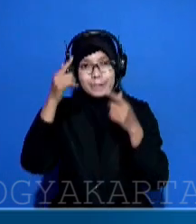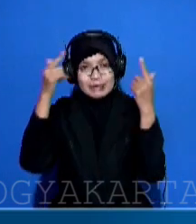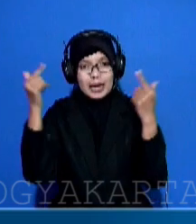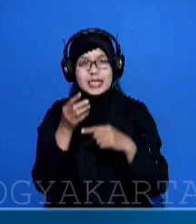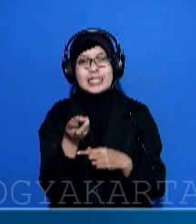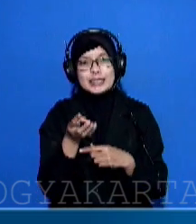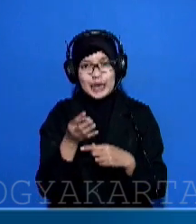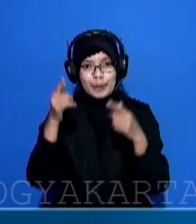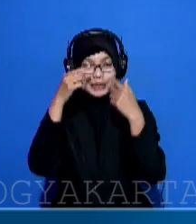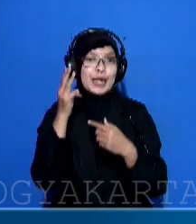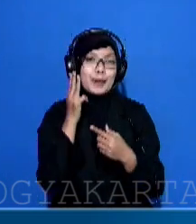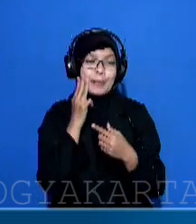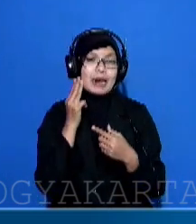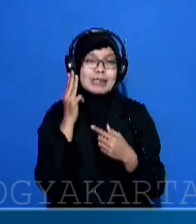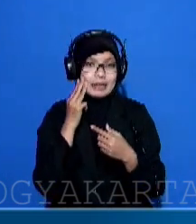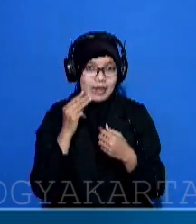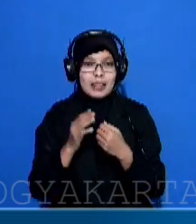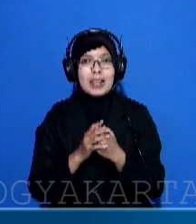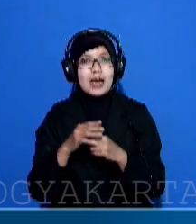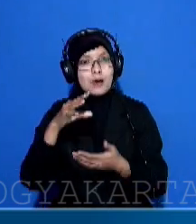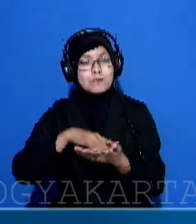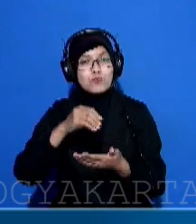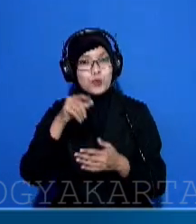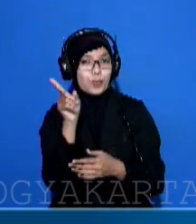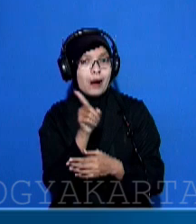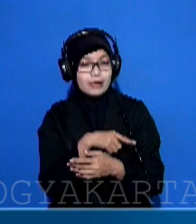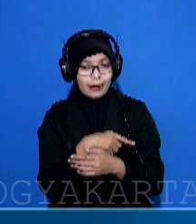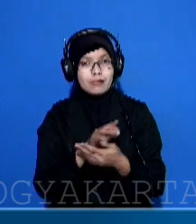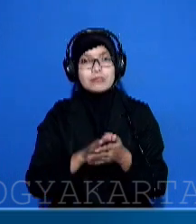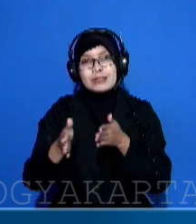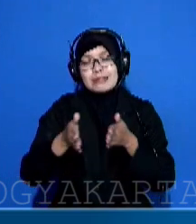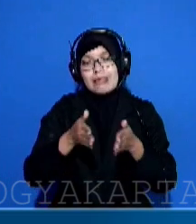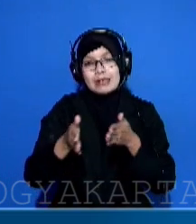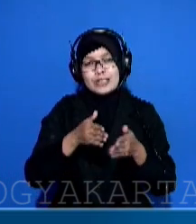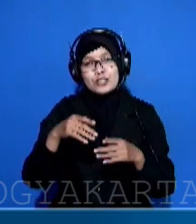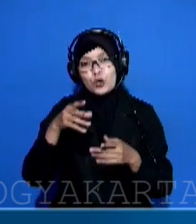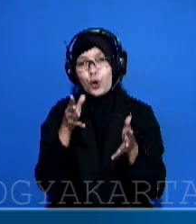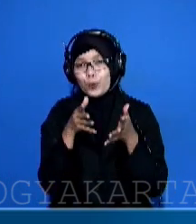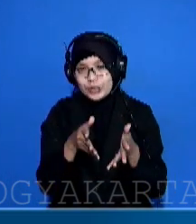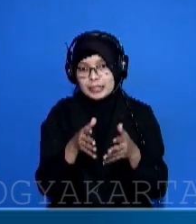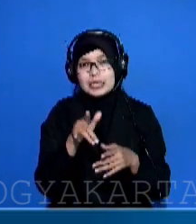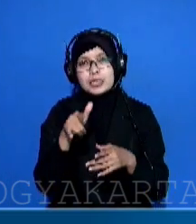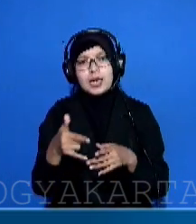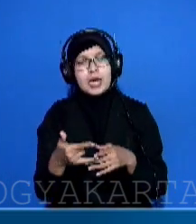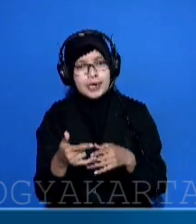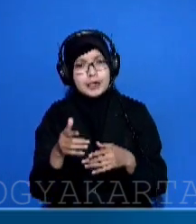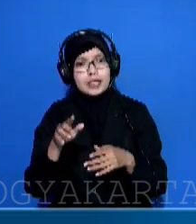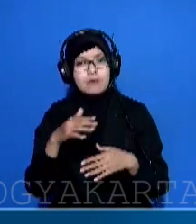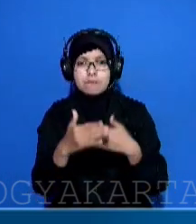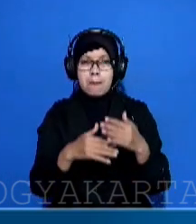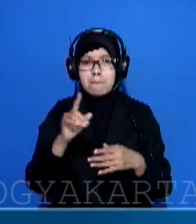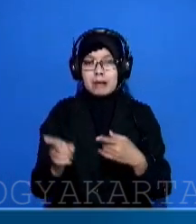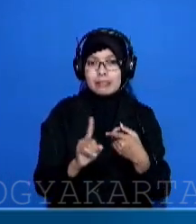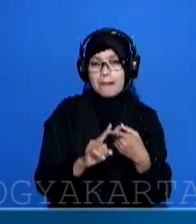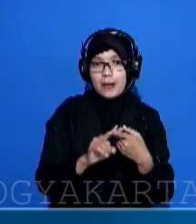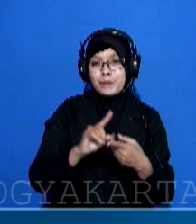petani milenial Urban farming Penggunaan pupuk dan komoditas strategis ini merupakan rilis tahap pertama dan